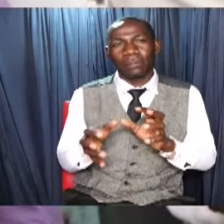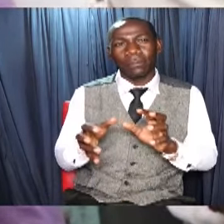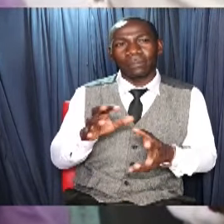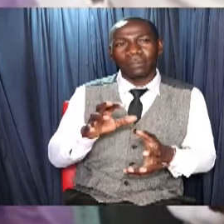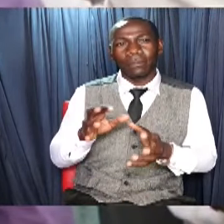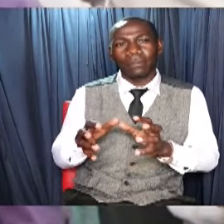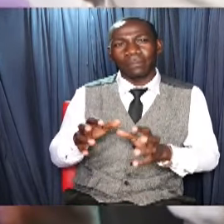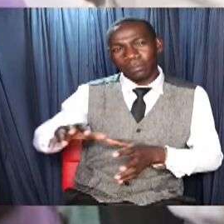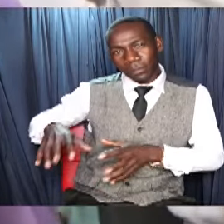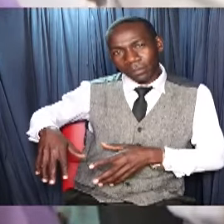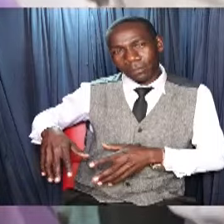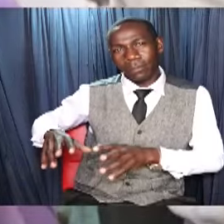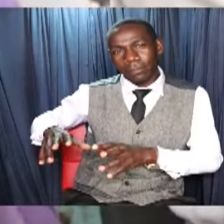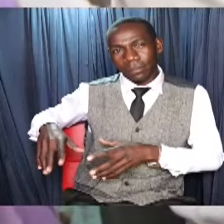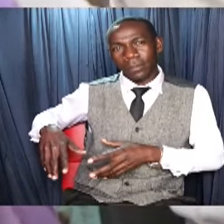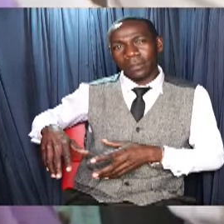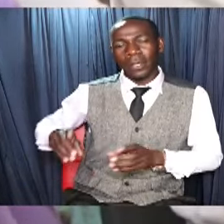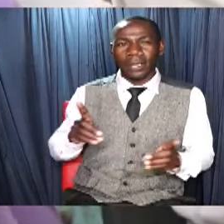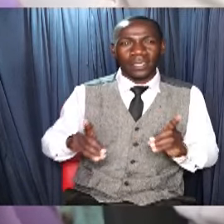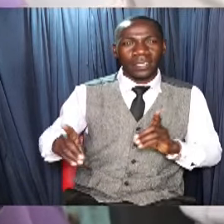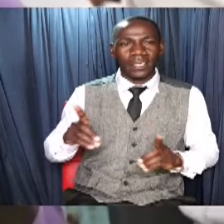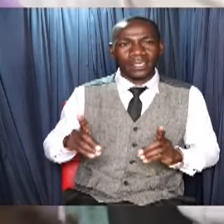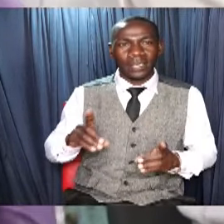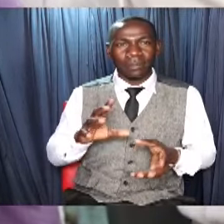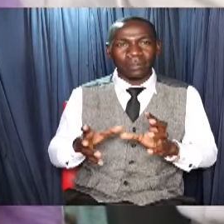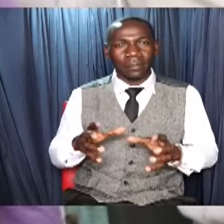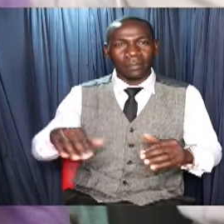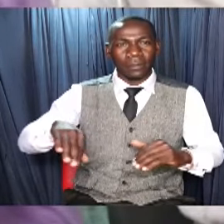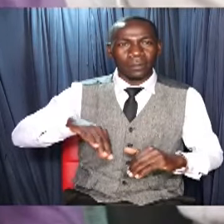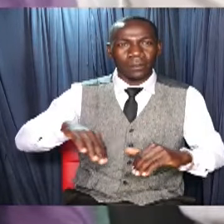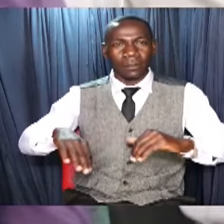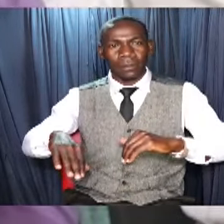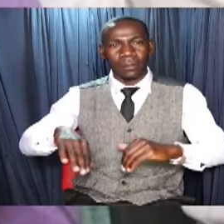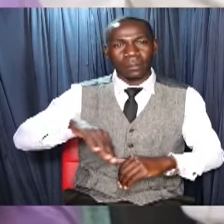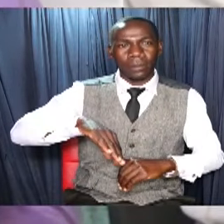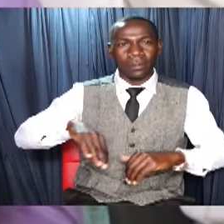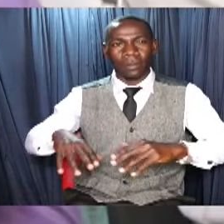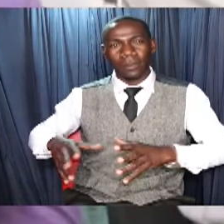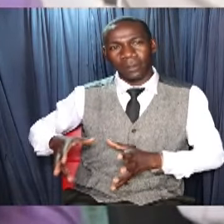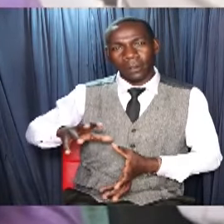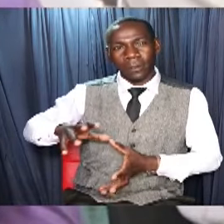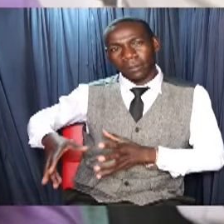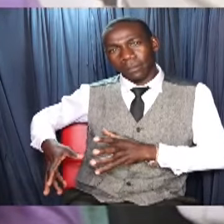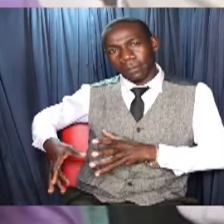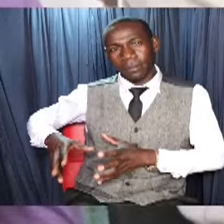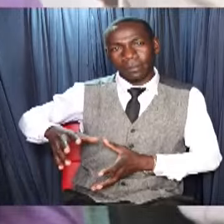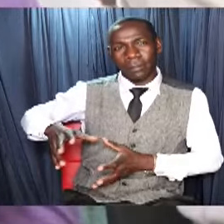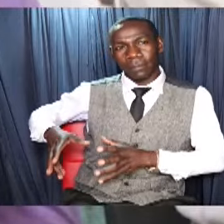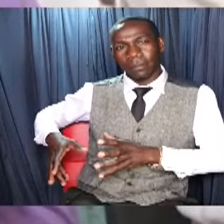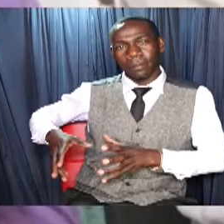You mchezo ni haya makalio yanapigana. You keep on dancing with the back side. Mapigana makalio go. And you keep on